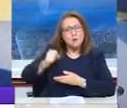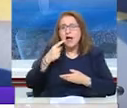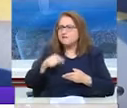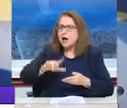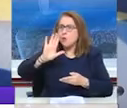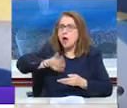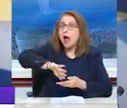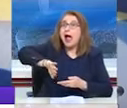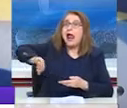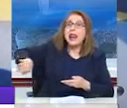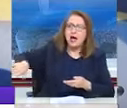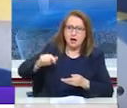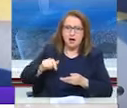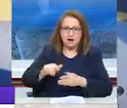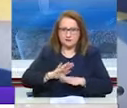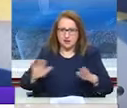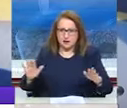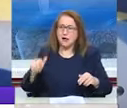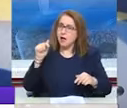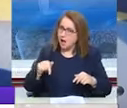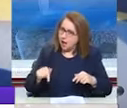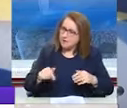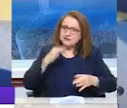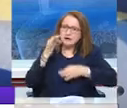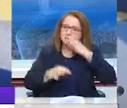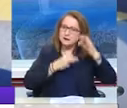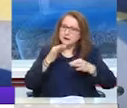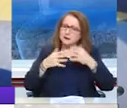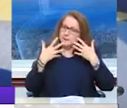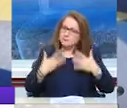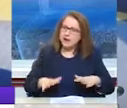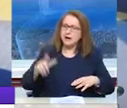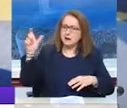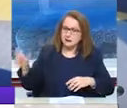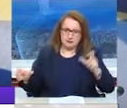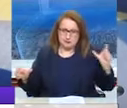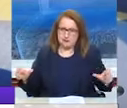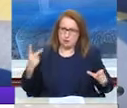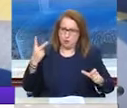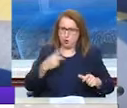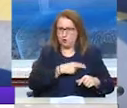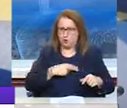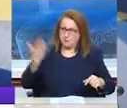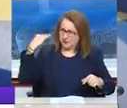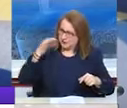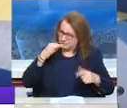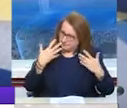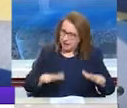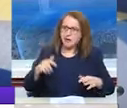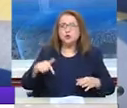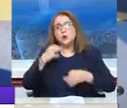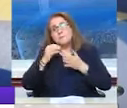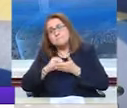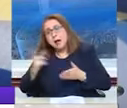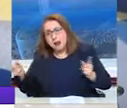οποία αναλυτικά έχουν τοποθετηθεί κύριοι Γεωργιάδης και Τσακίρης. Και όλα αυτά